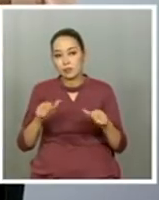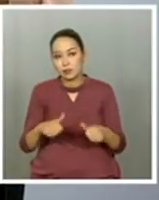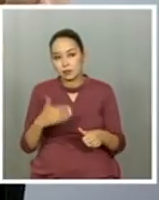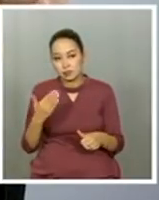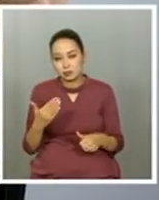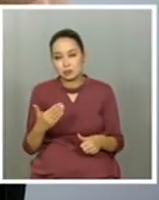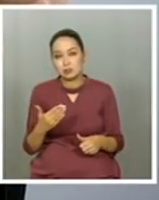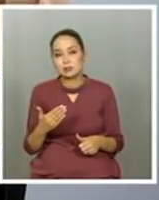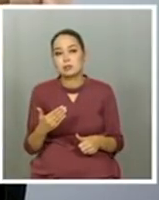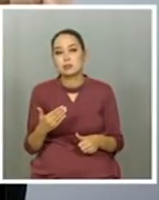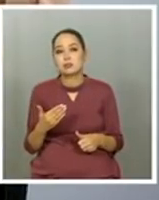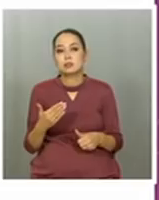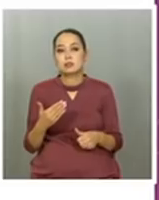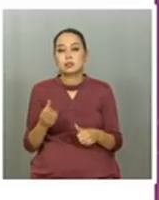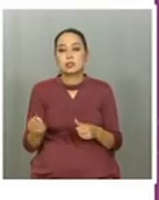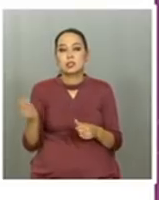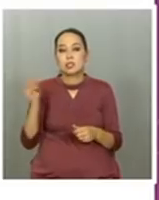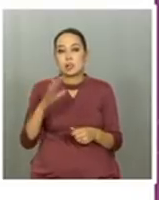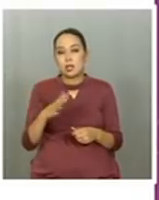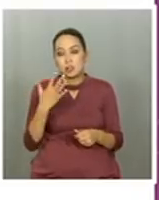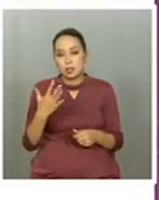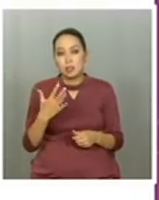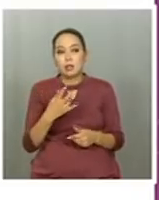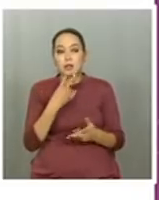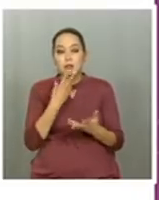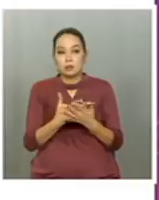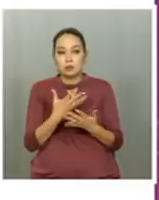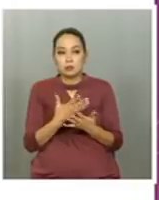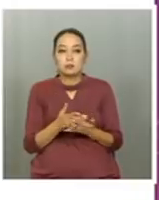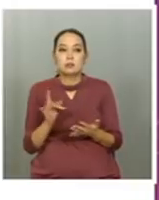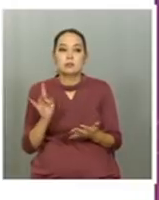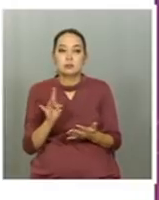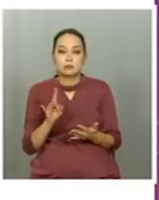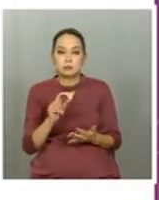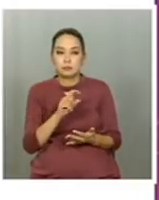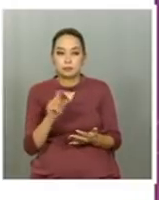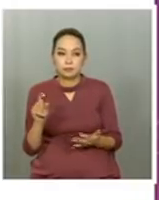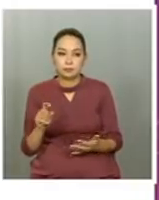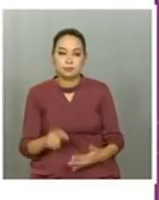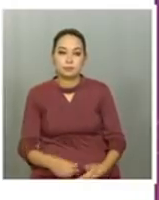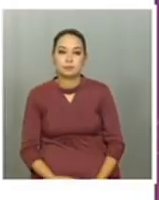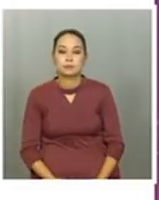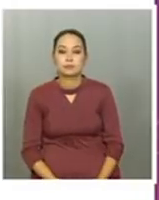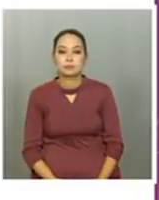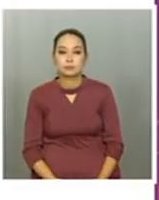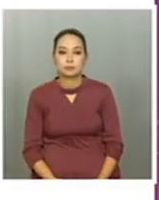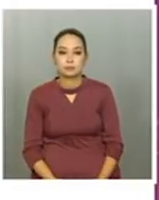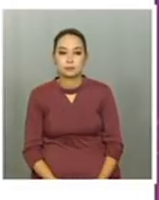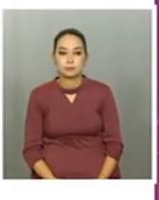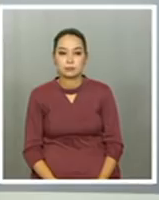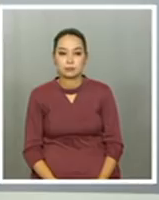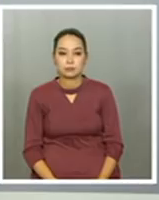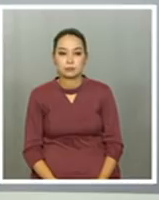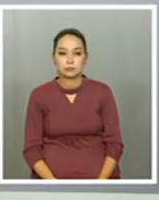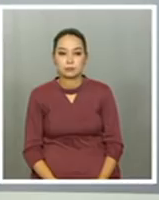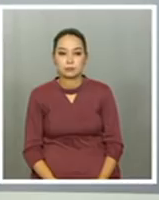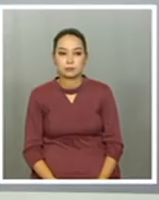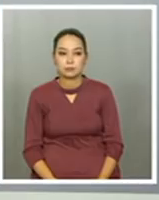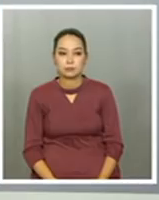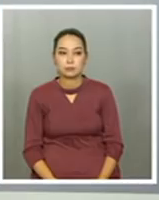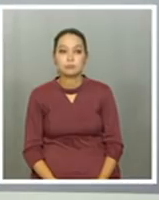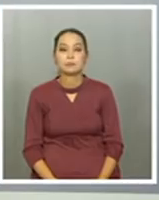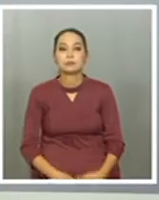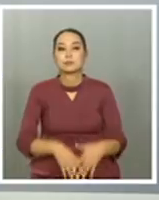жартылай жарықты сындыру көрсеткішіне бөлеміз алынған жаңағы апертураны.